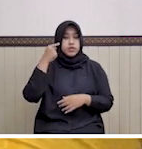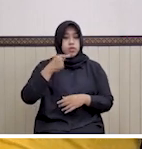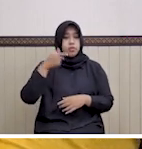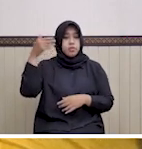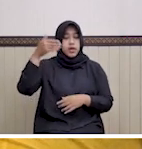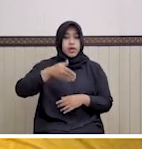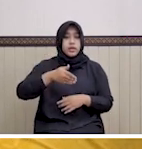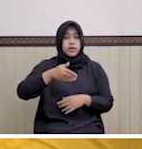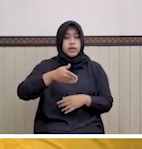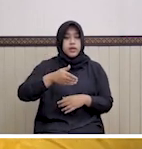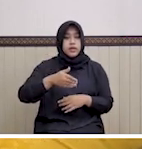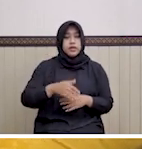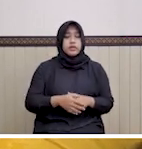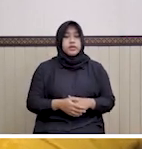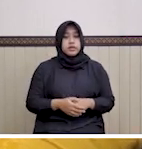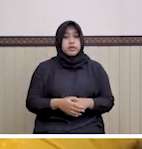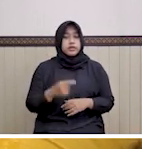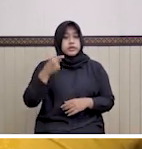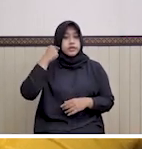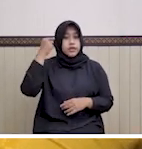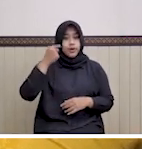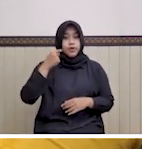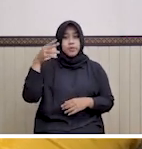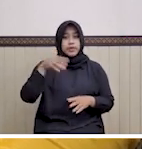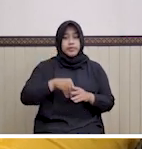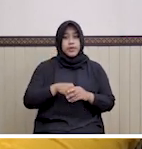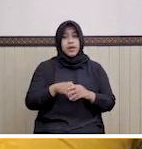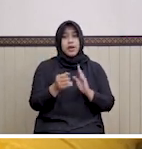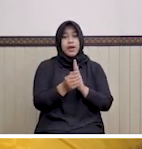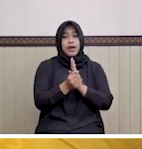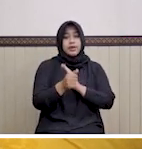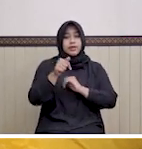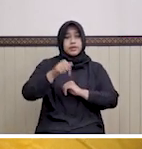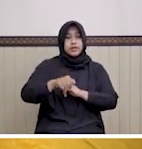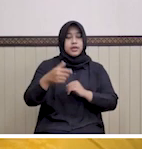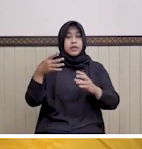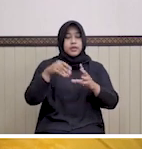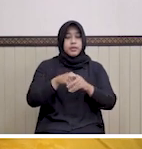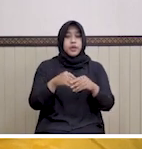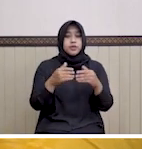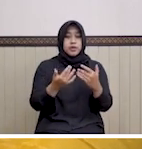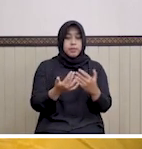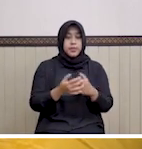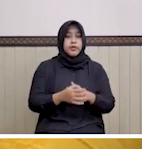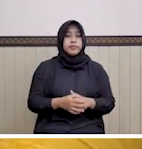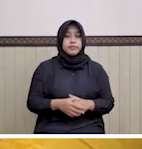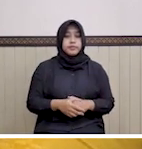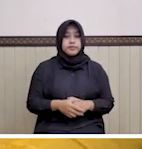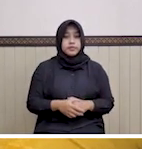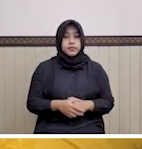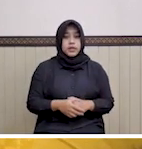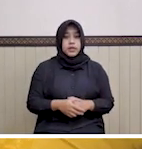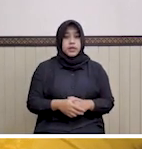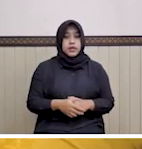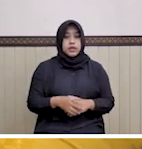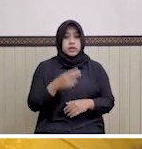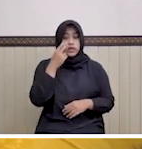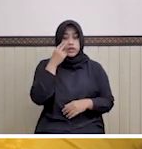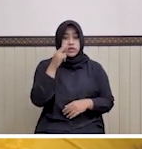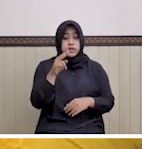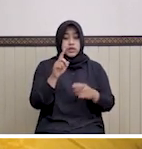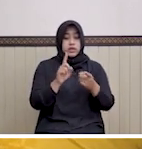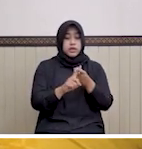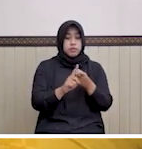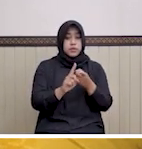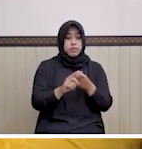menghadirkan selalu melibatkan ahli disini termasuk juga ketika kesaksian kawan